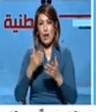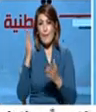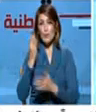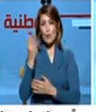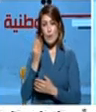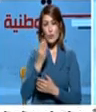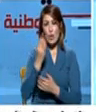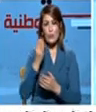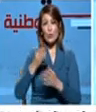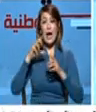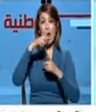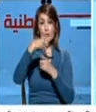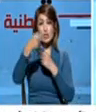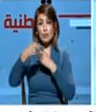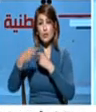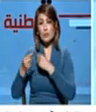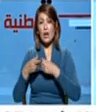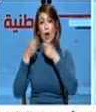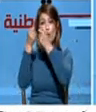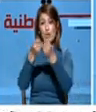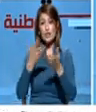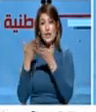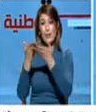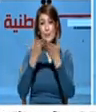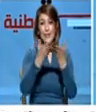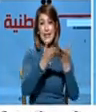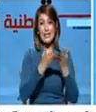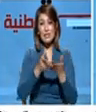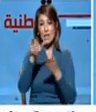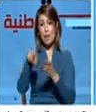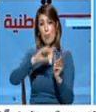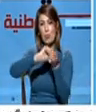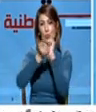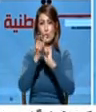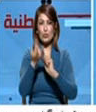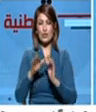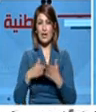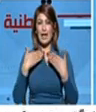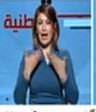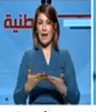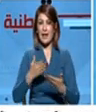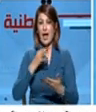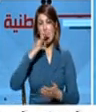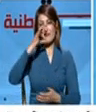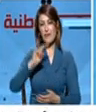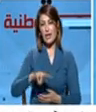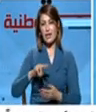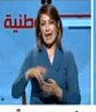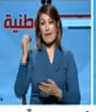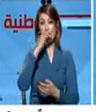حالي مش هيك الناس ليش ويراه في الحقيقه العمليه احنا استعجلنا